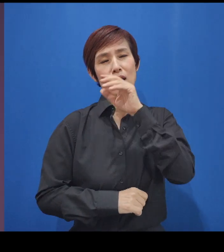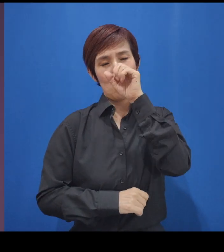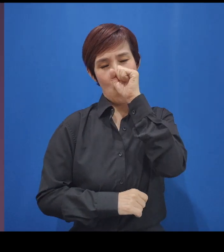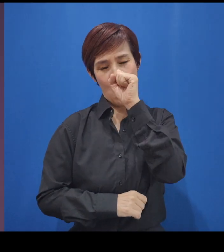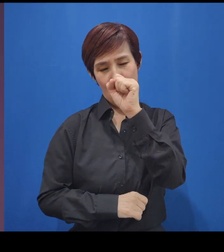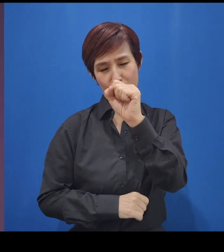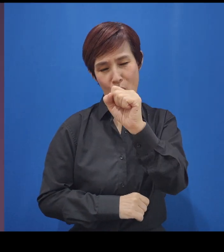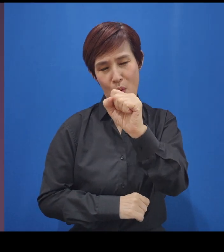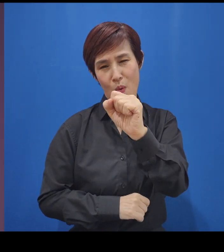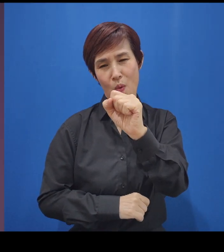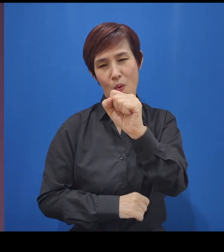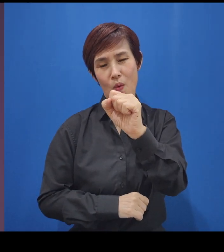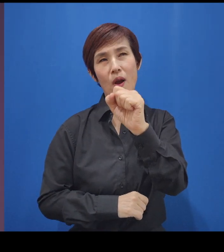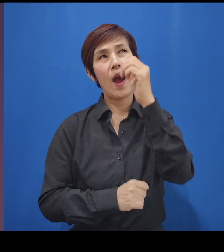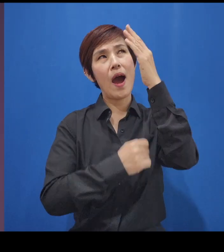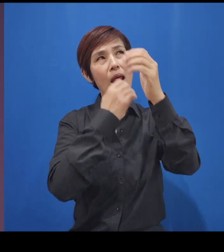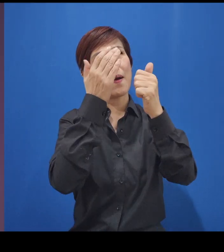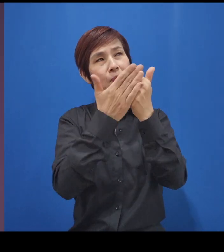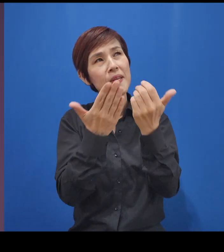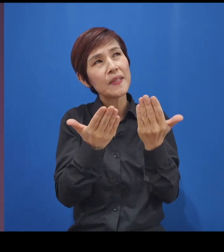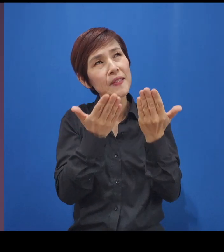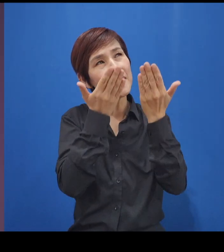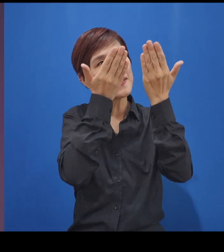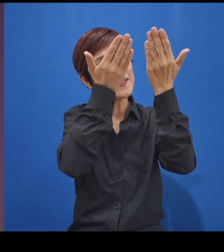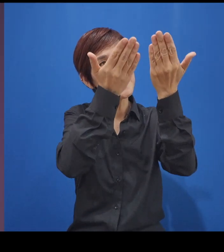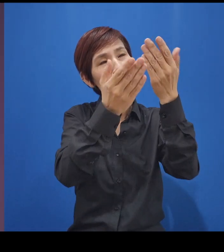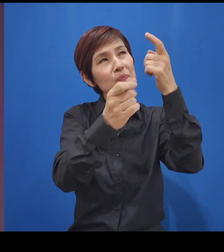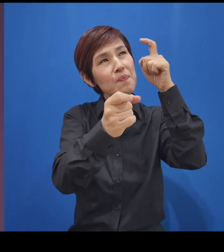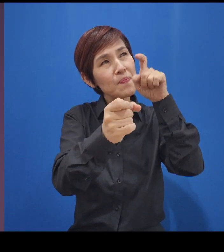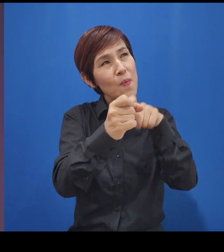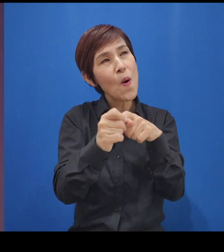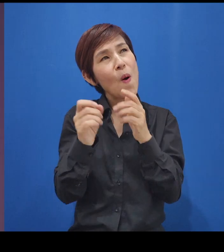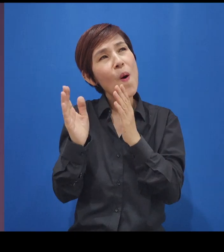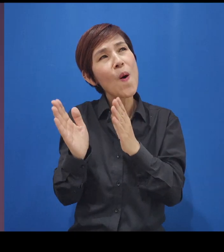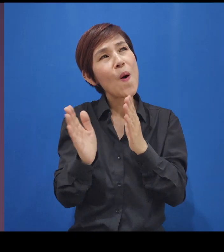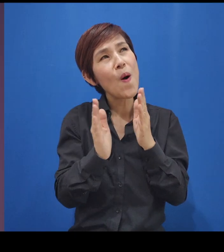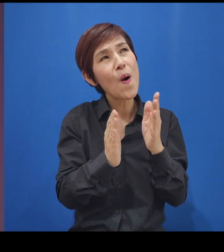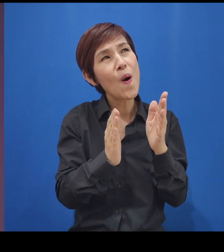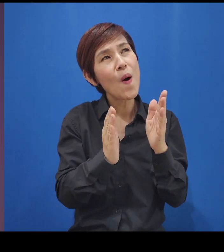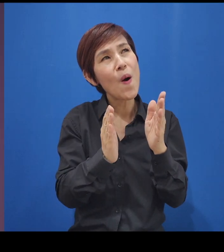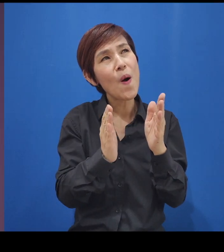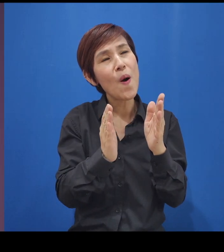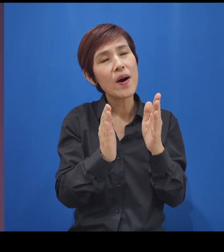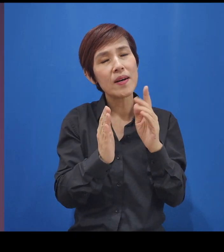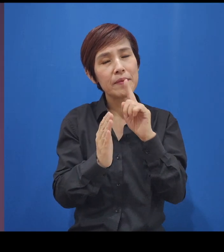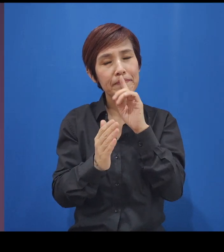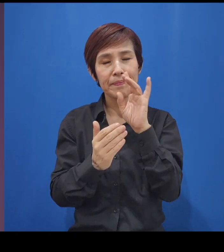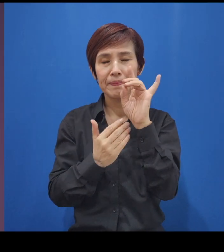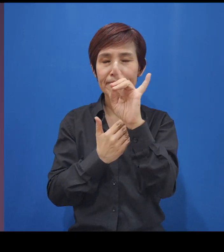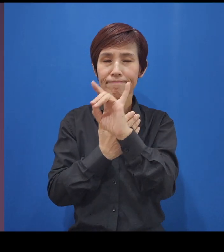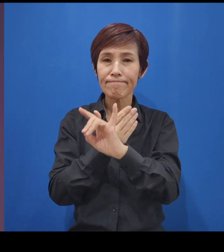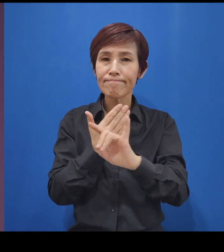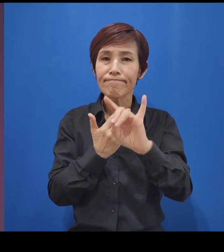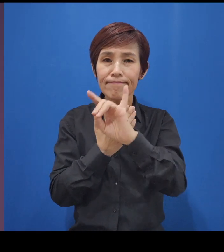좋은 것으로 하나님 여호와께 제사 드리려고